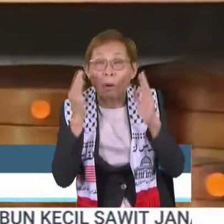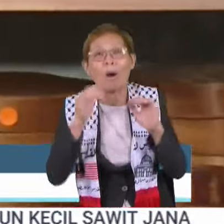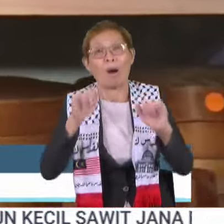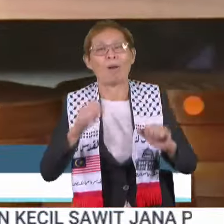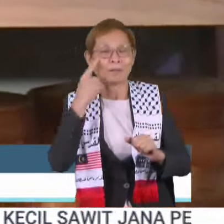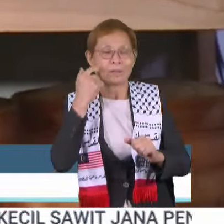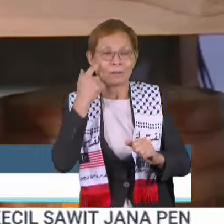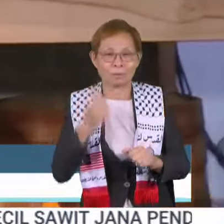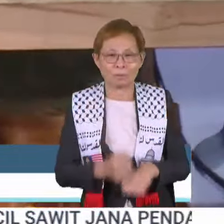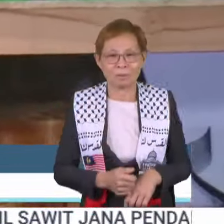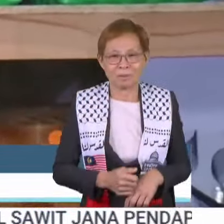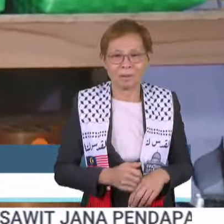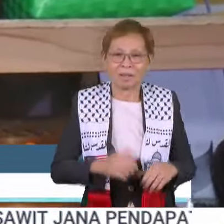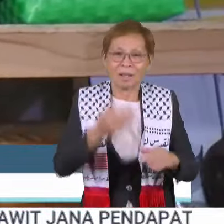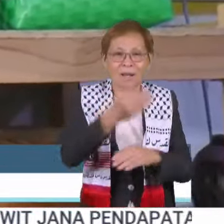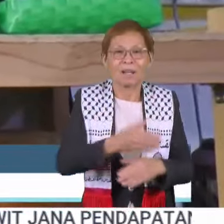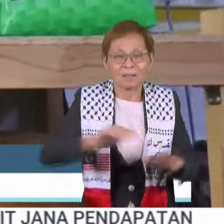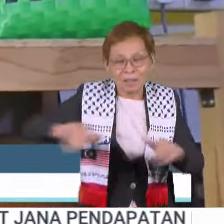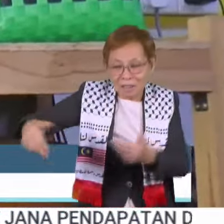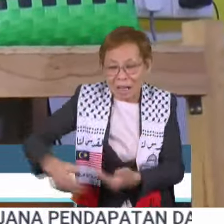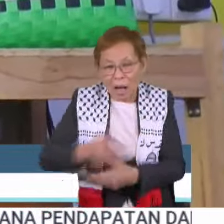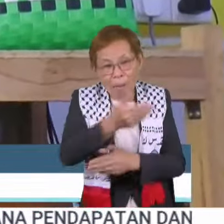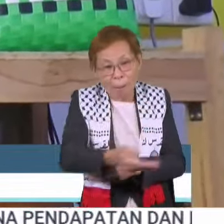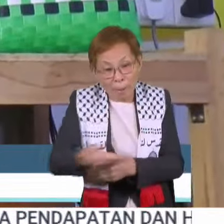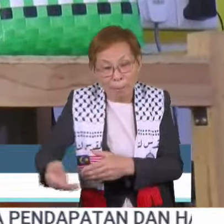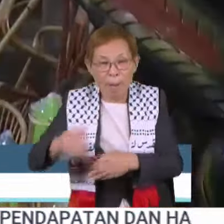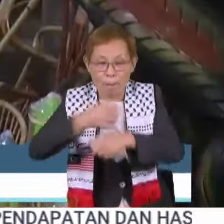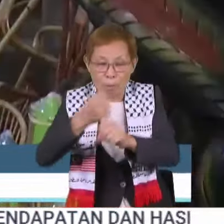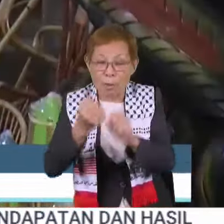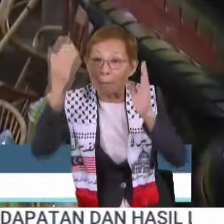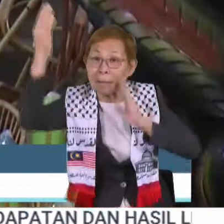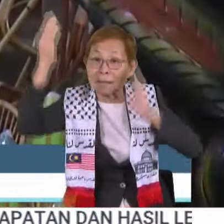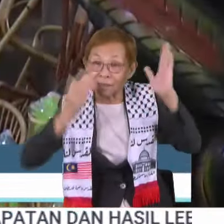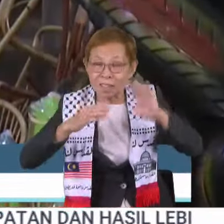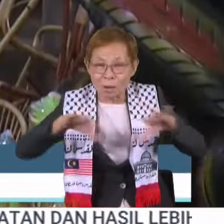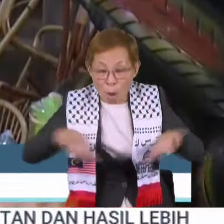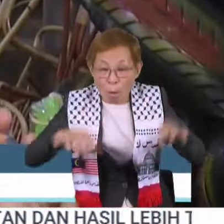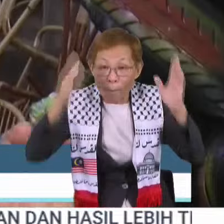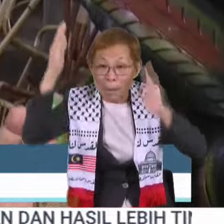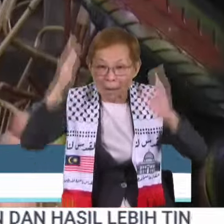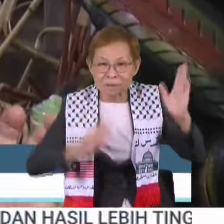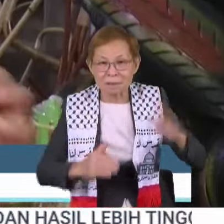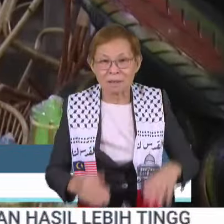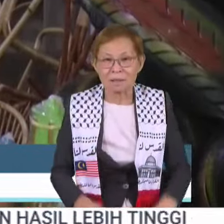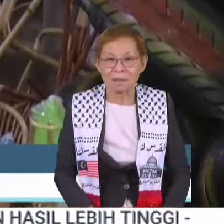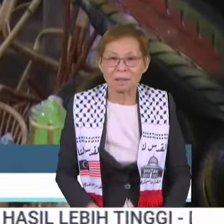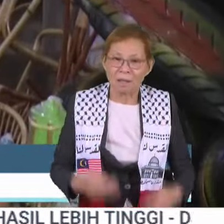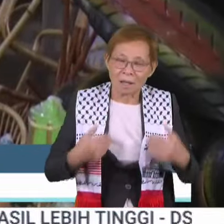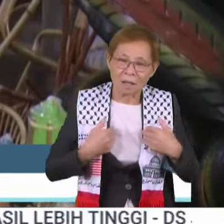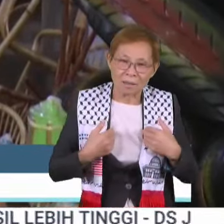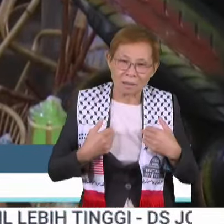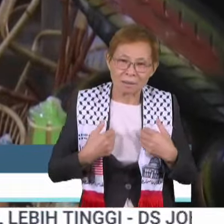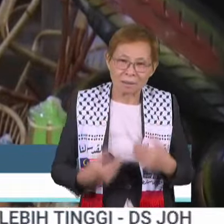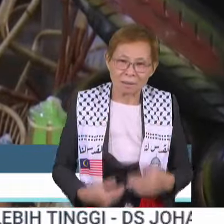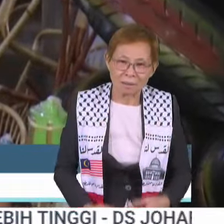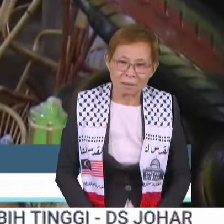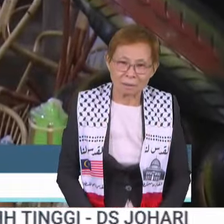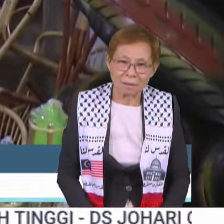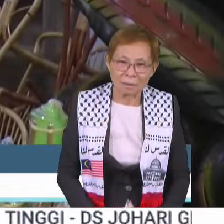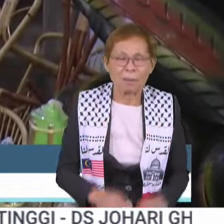nakerkenalkanang produk buatan Malaysia ni dia dia ada apa t ada brand